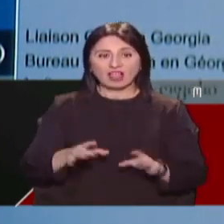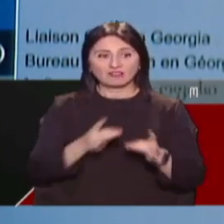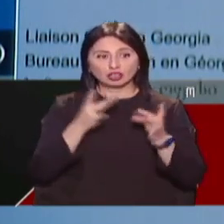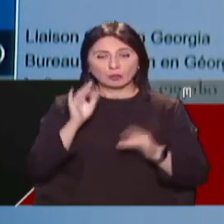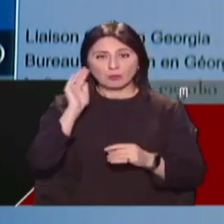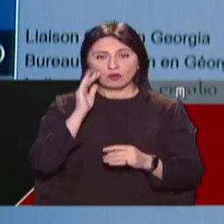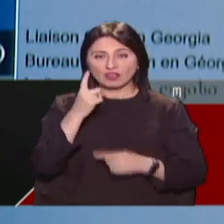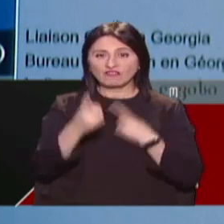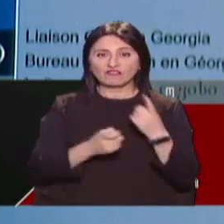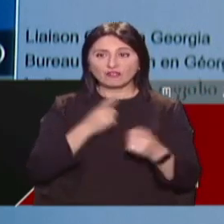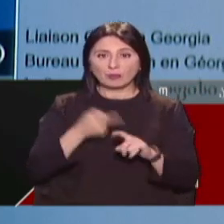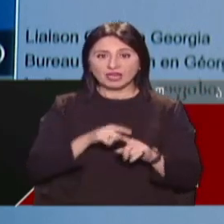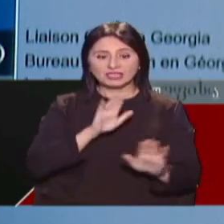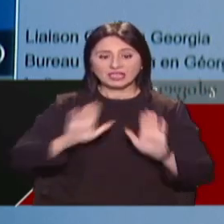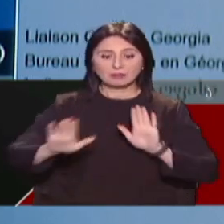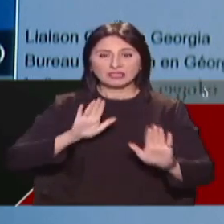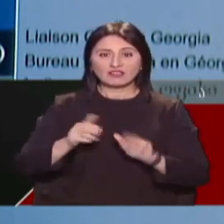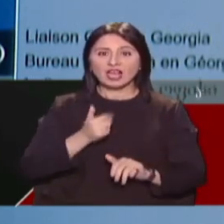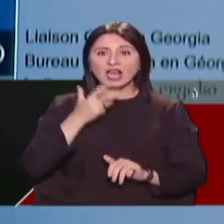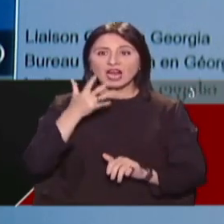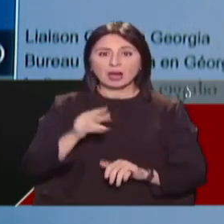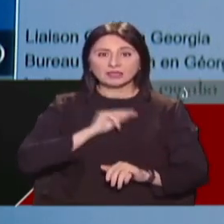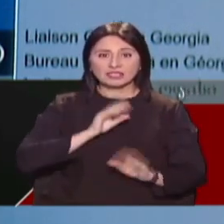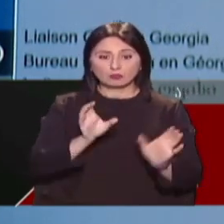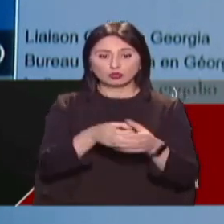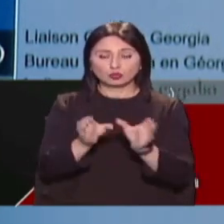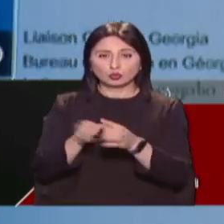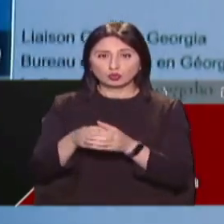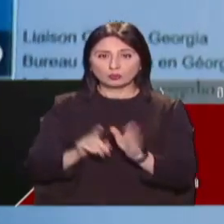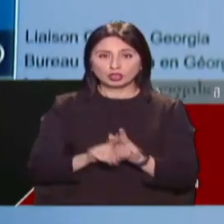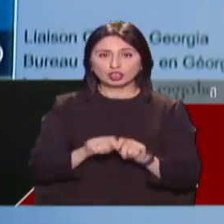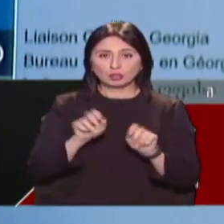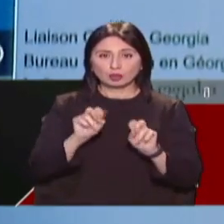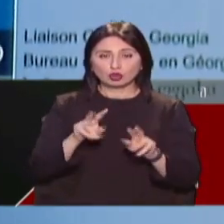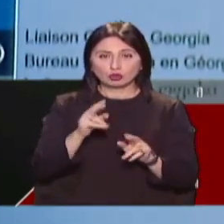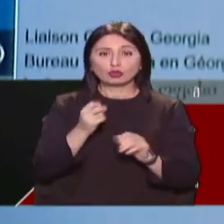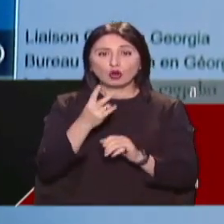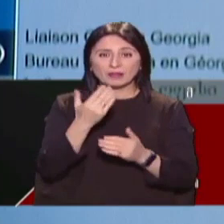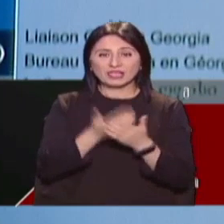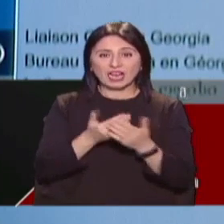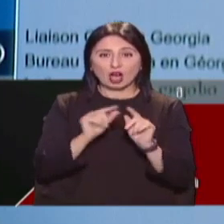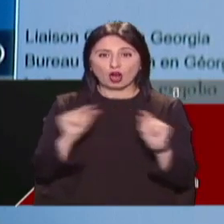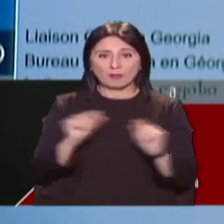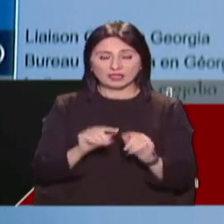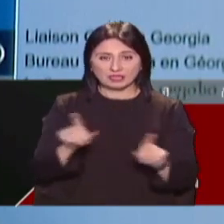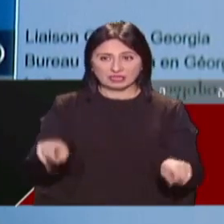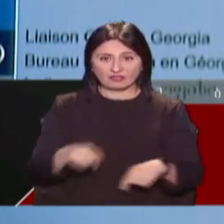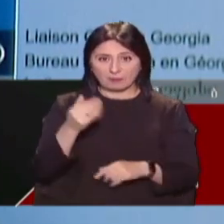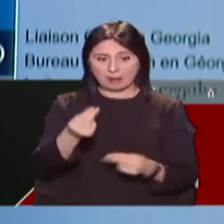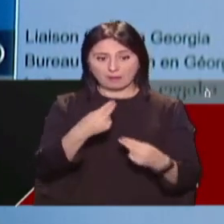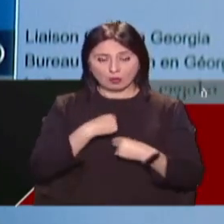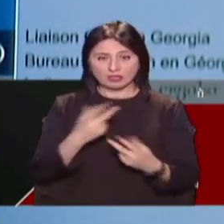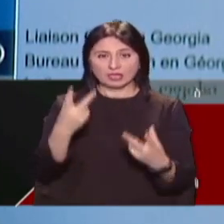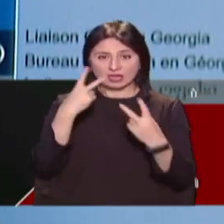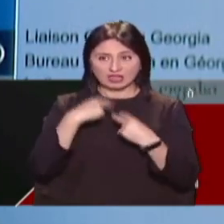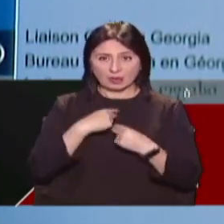თავმჯდომარისგან მოვისმინე ინფორმაცია, რომ ის ხელმძღვანელობს რამდენიმე სამუშაო ჯგუფს, რომელიც შექმნილია 12 რეკომენდაციის განსახორციელებლად. მან მომცა